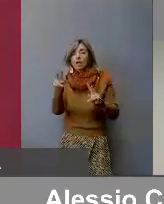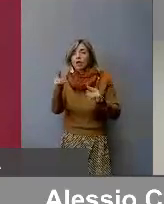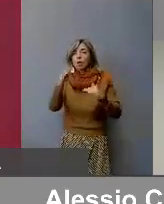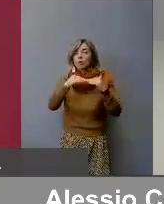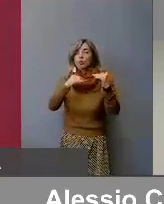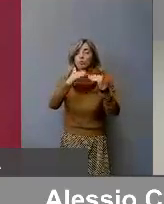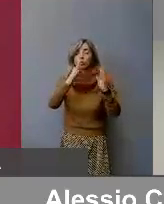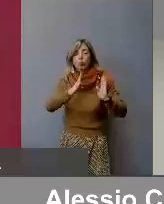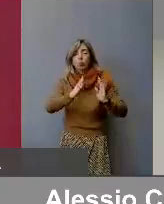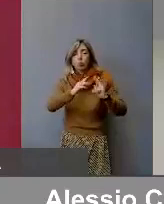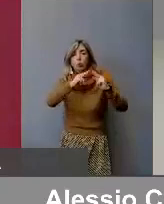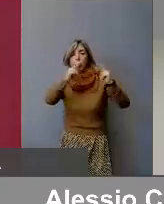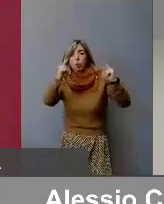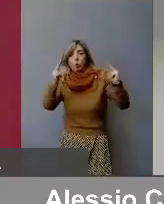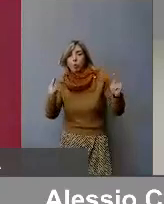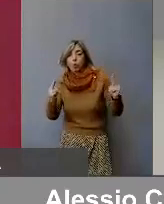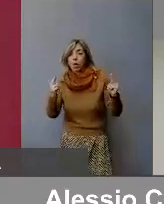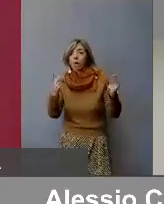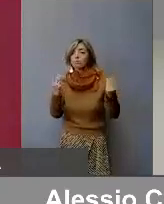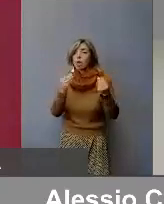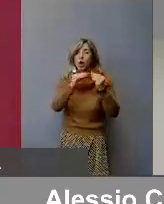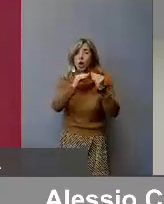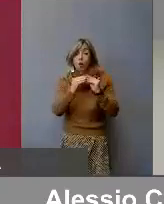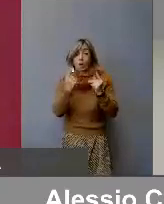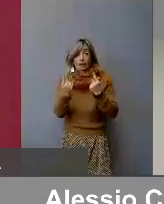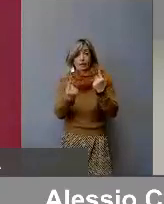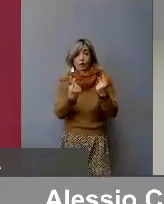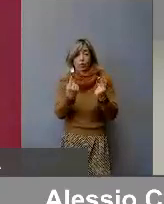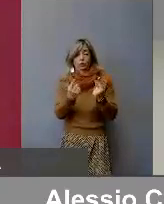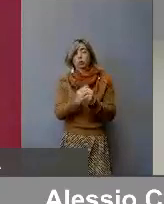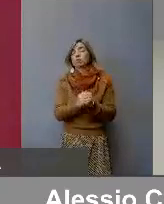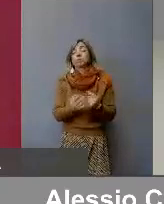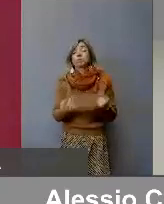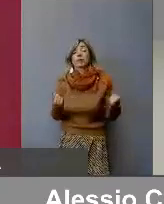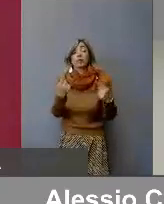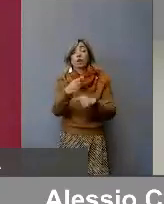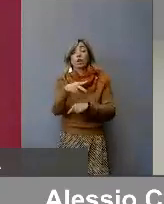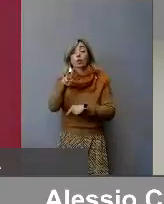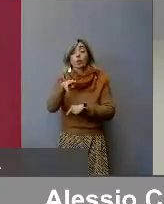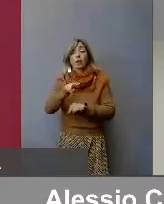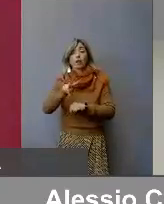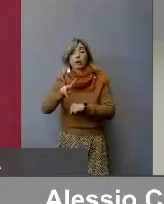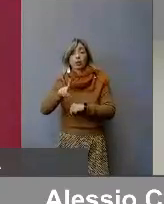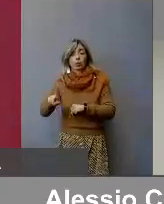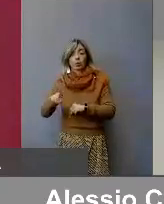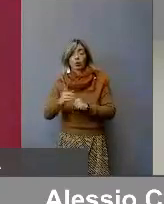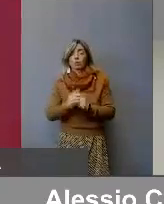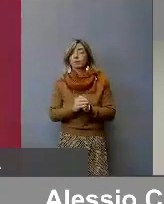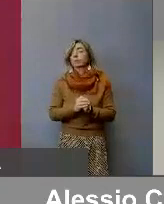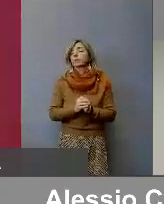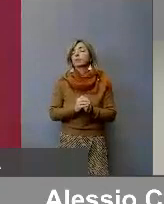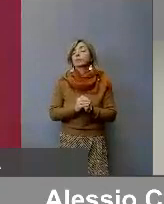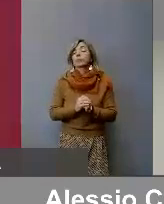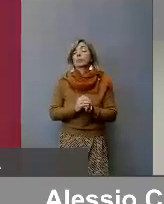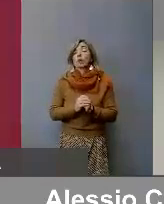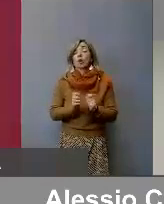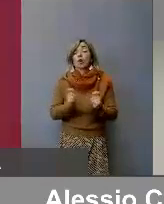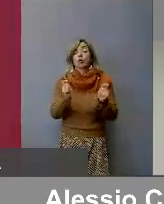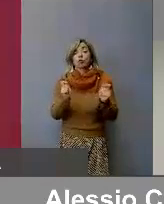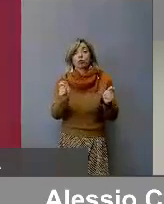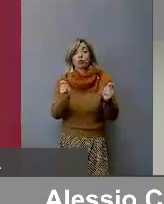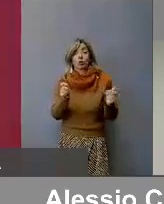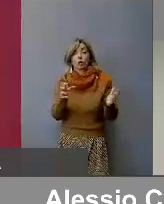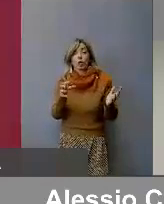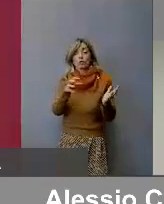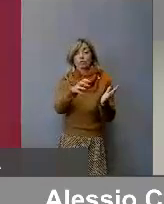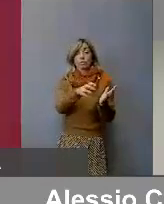nel 2021 invece si riporta su un quotidiano e la lezione del crollo del